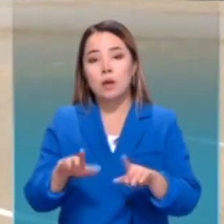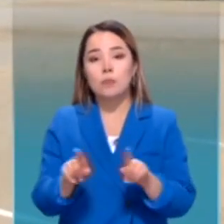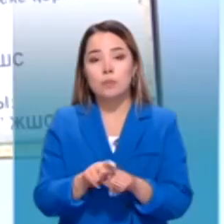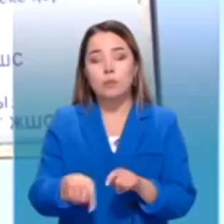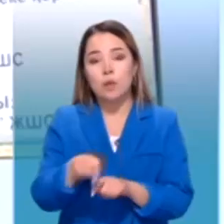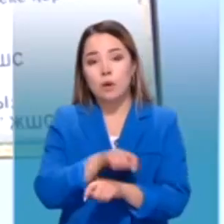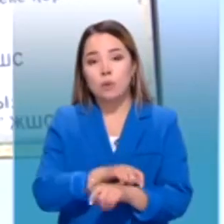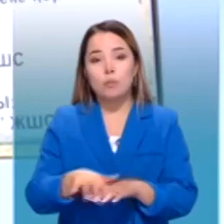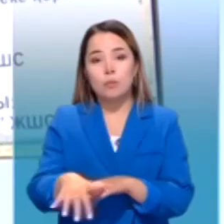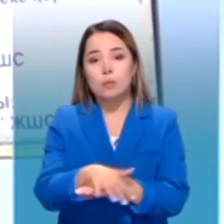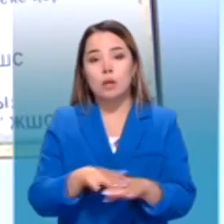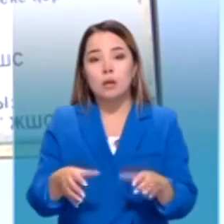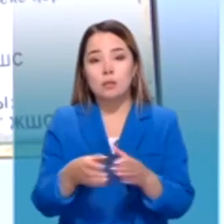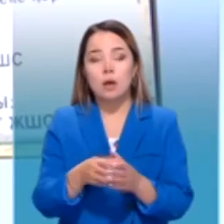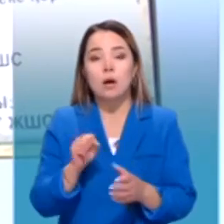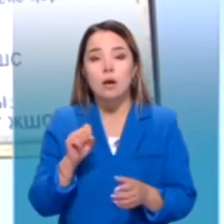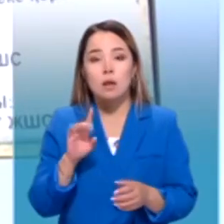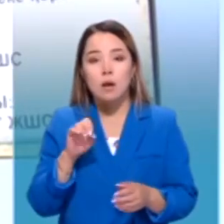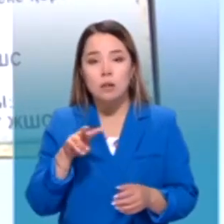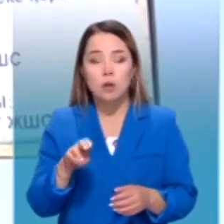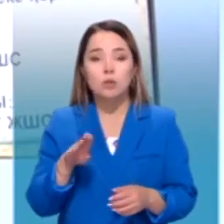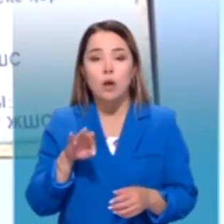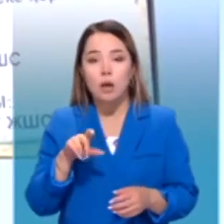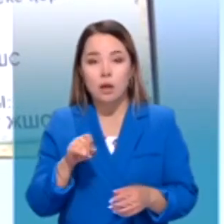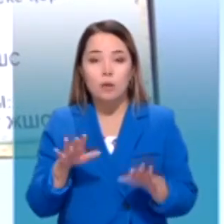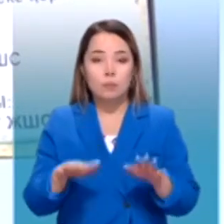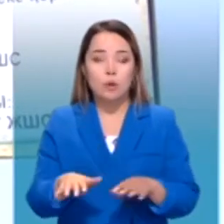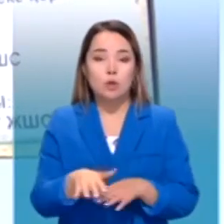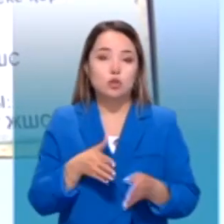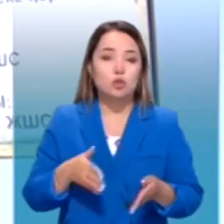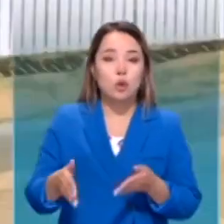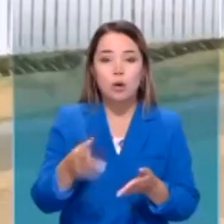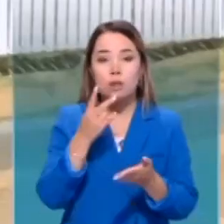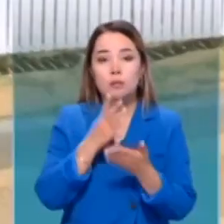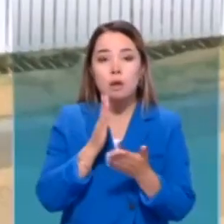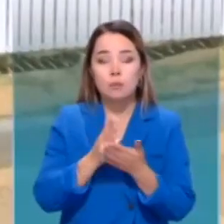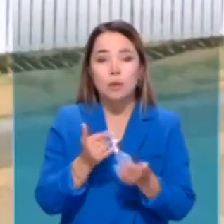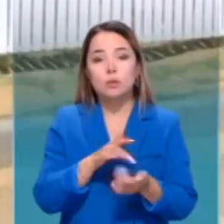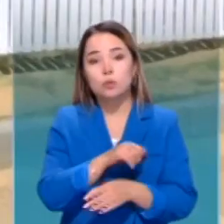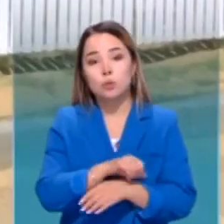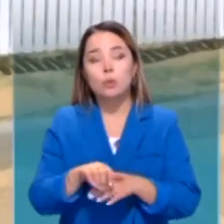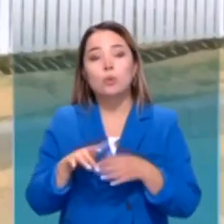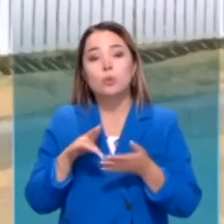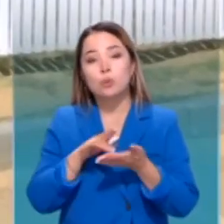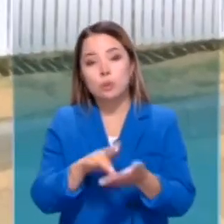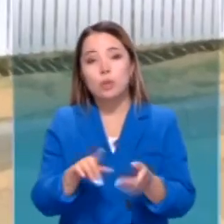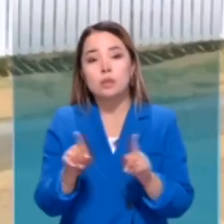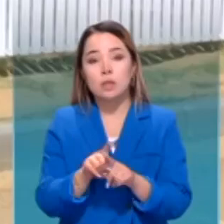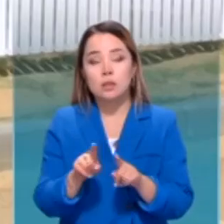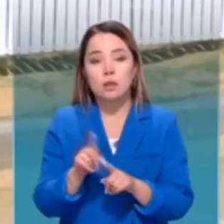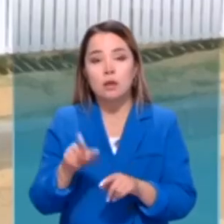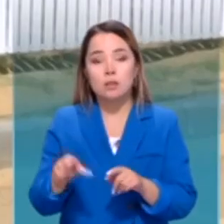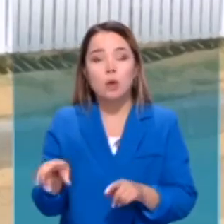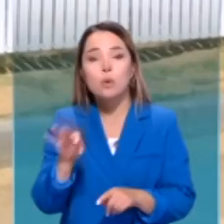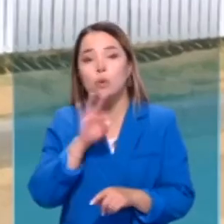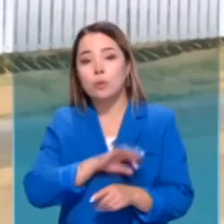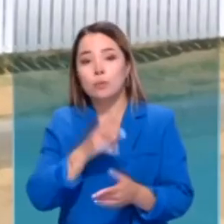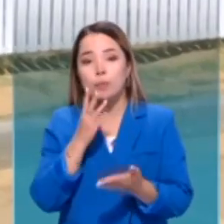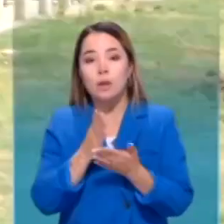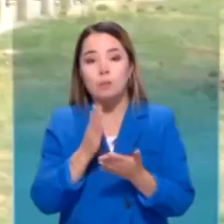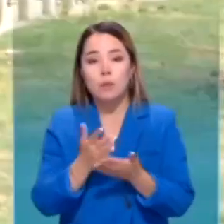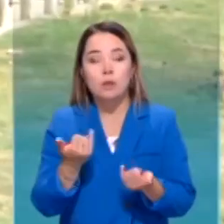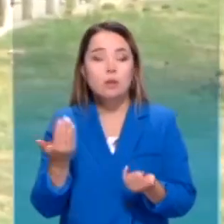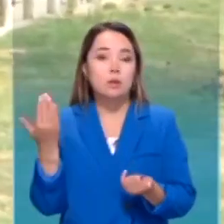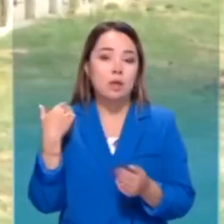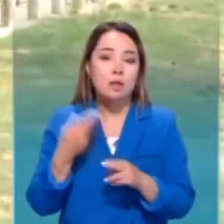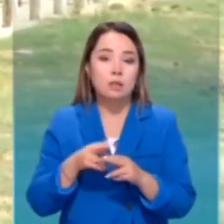жерді алып жатыр. Арқалық Торғай тас жолының бойында. Бұл сырттан келетін туристер үшін де қолайлы дейді аудан басшылары. Мұнда тек ежелгі